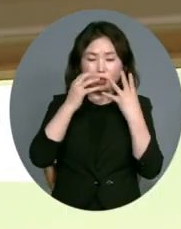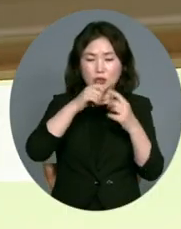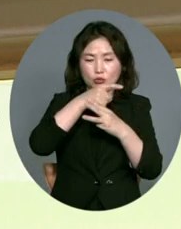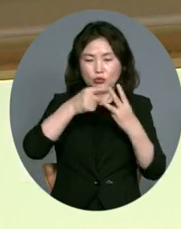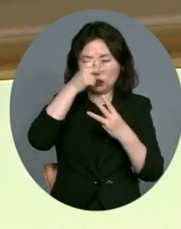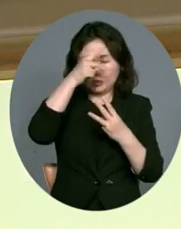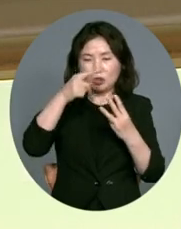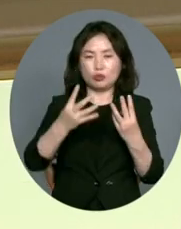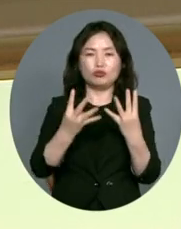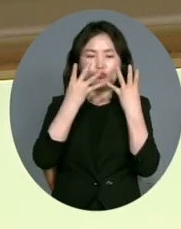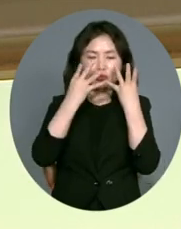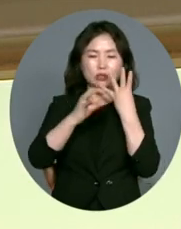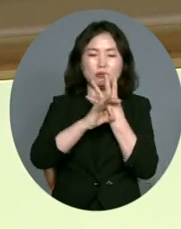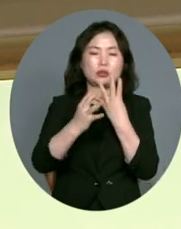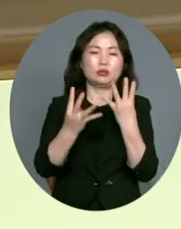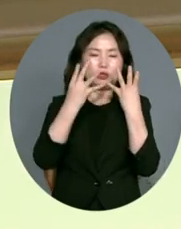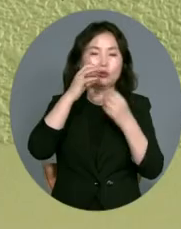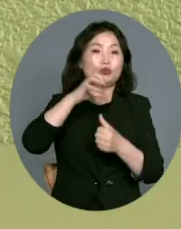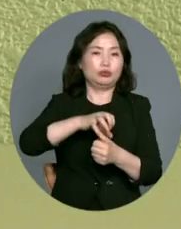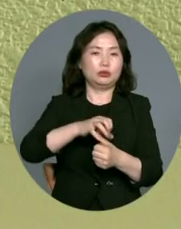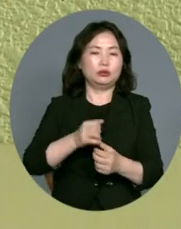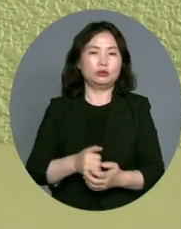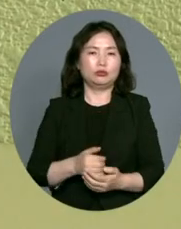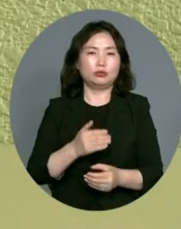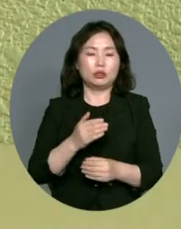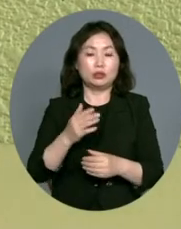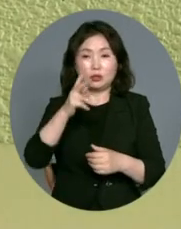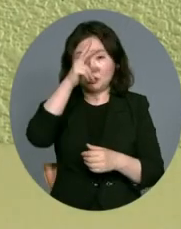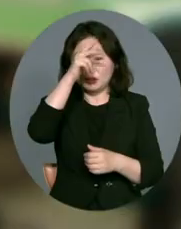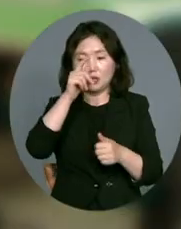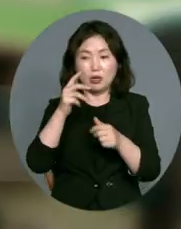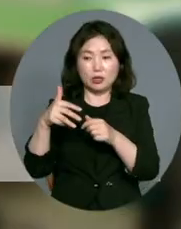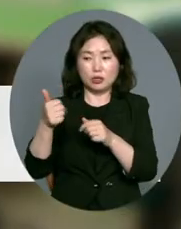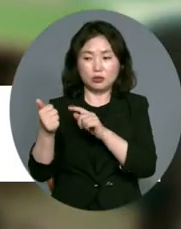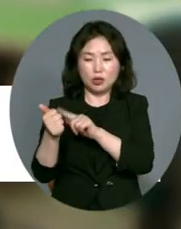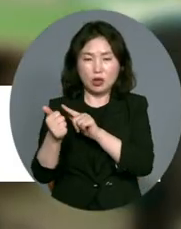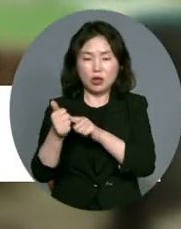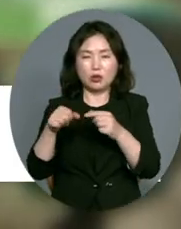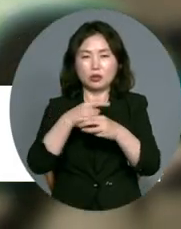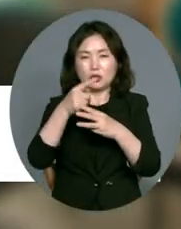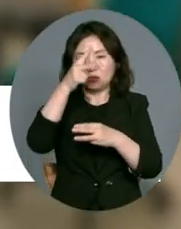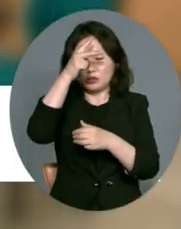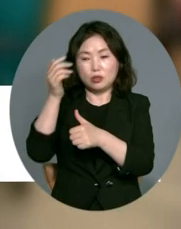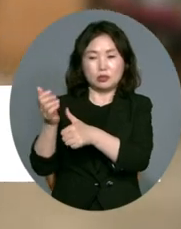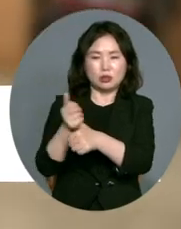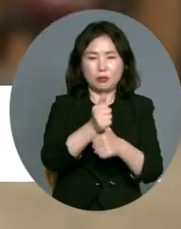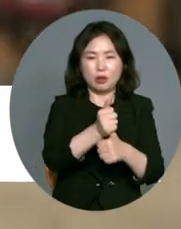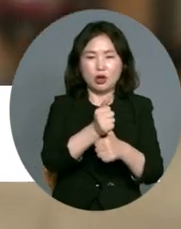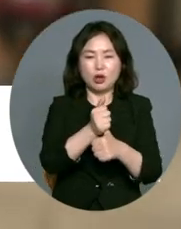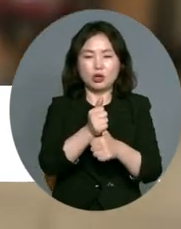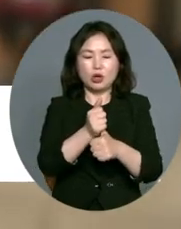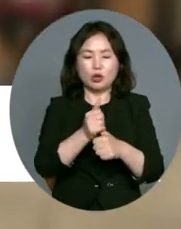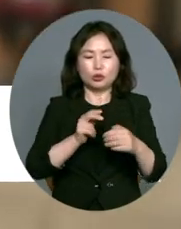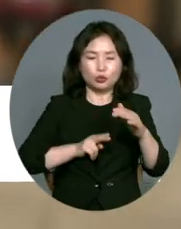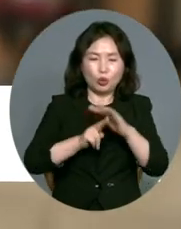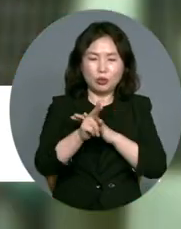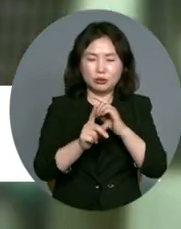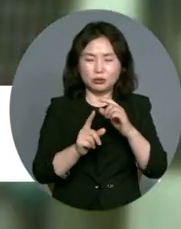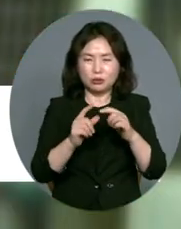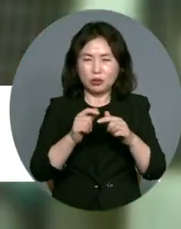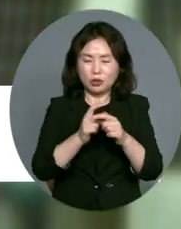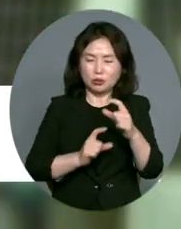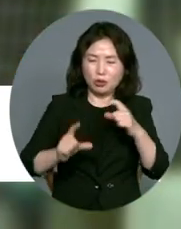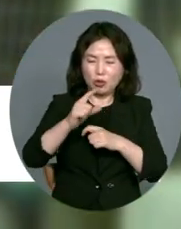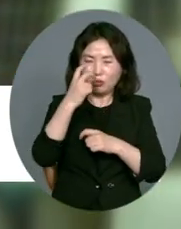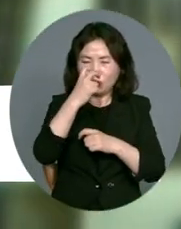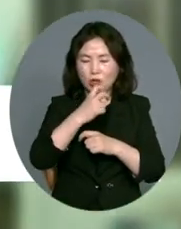경찰서 유치장에 이 깜 됐습니다 경찰은 최씨를 상주 정찰 서로 연행해 수다 조사를 벌이고 있는데